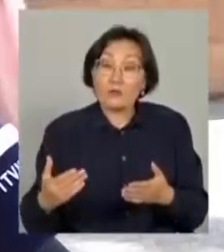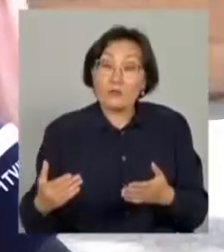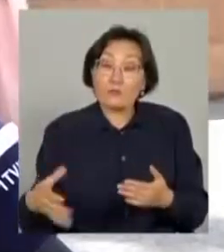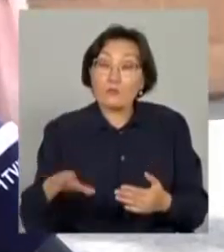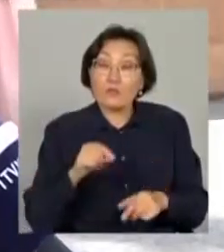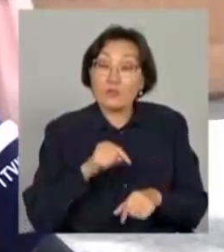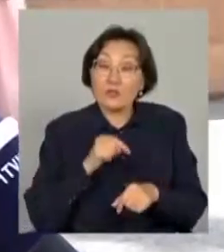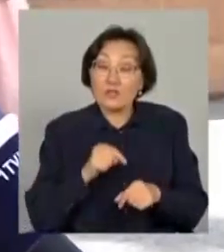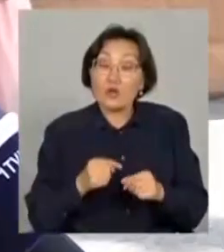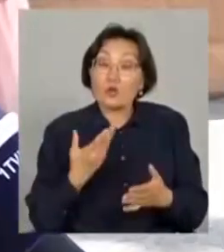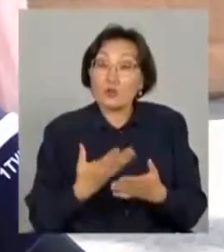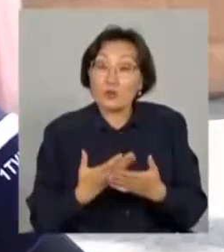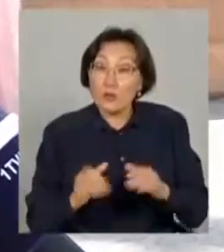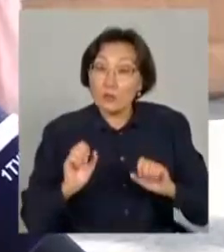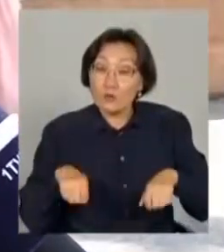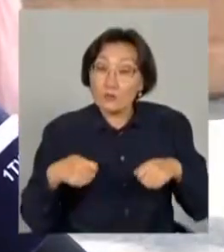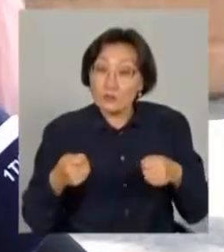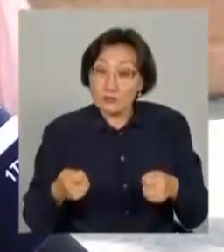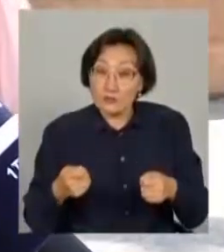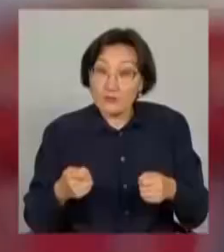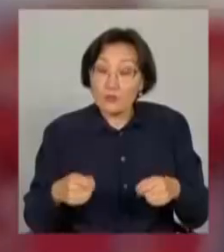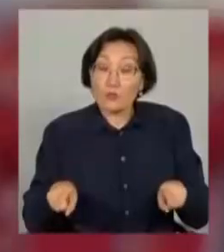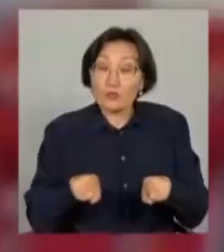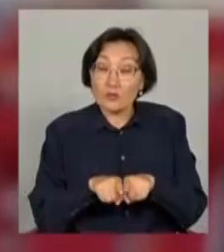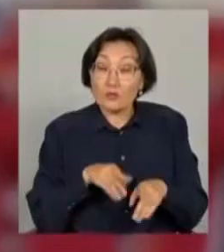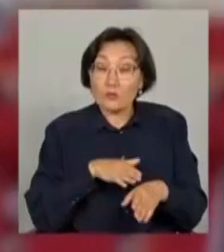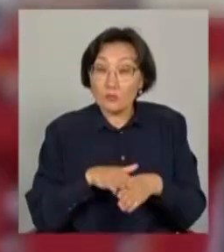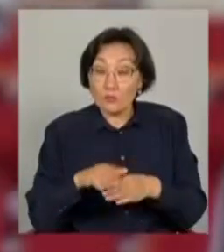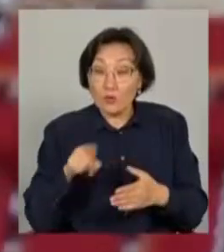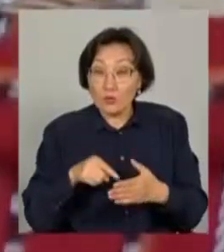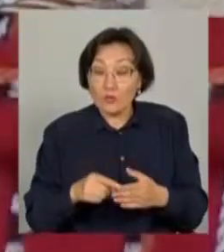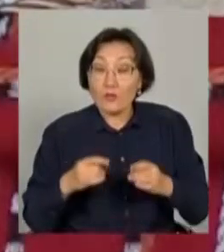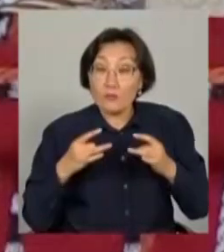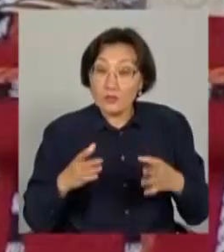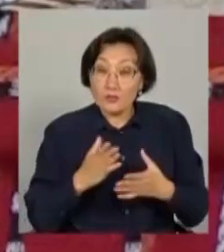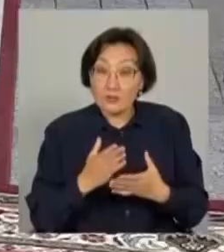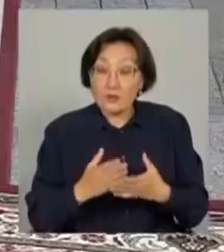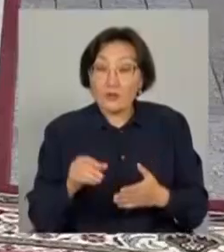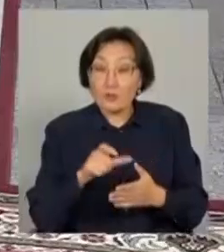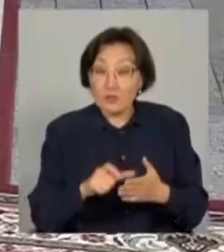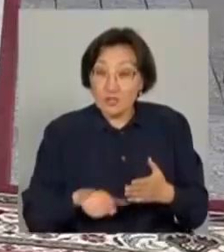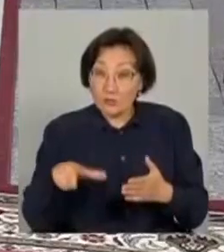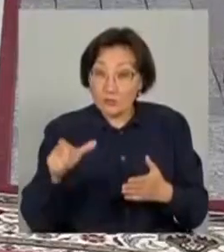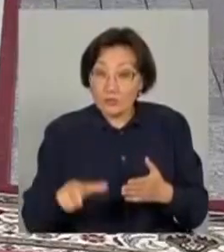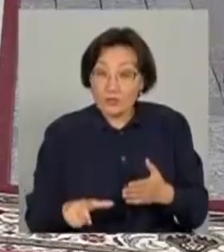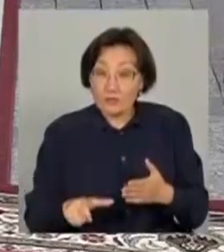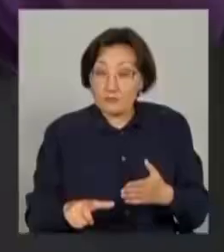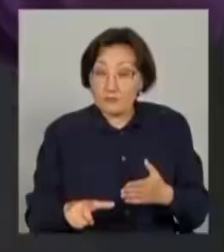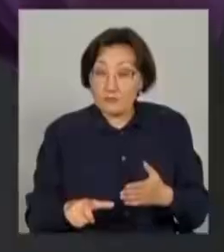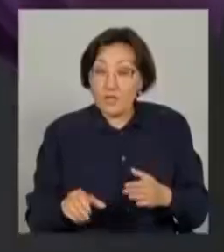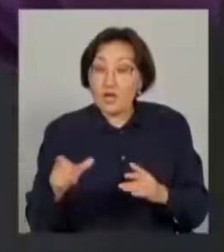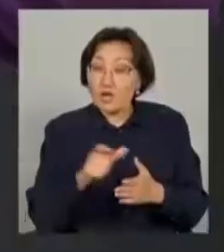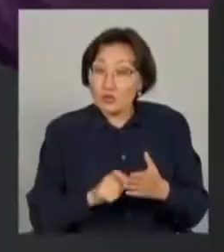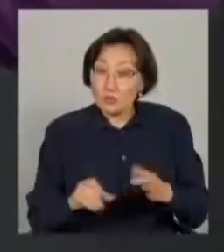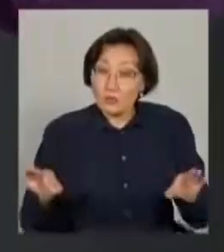сезімдерін жеткізуіне мүмкіндік беріп, тұтас қалада осы Абай күнін тойлап жатыр. Ақындардың пірі болдың қолдайтын, ақындардың жыры